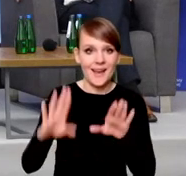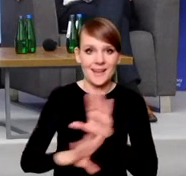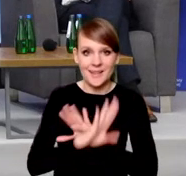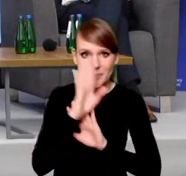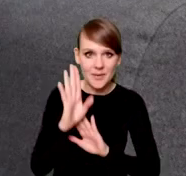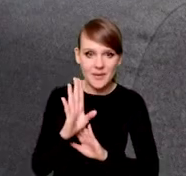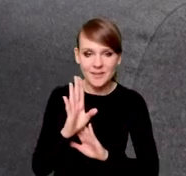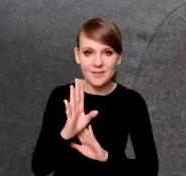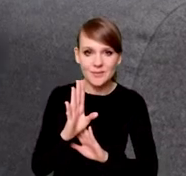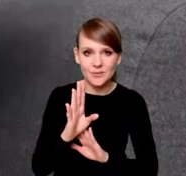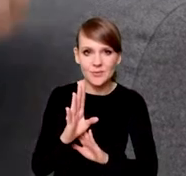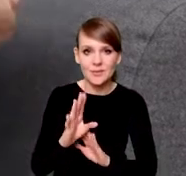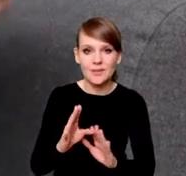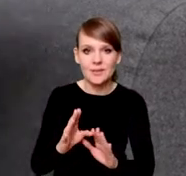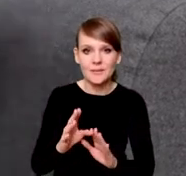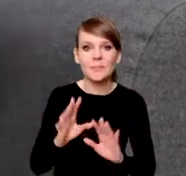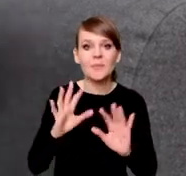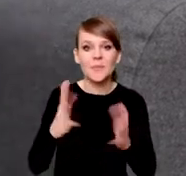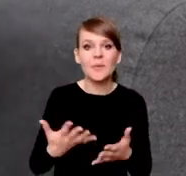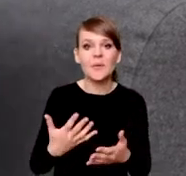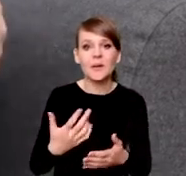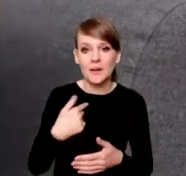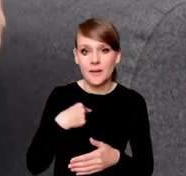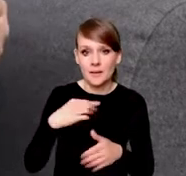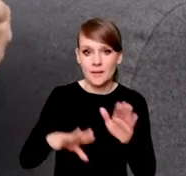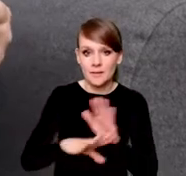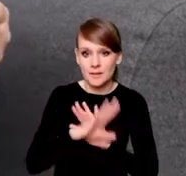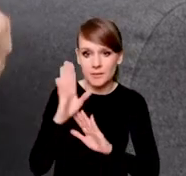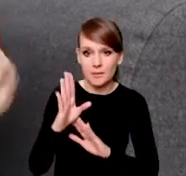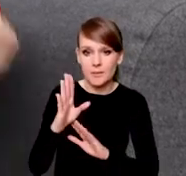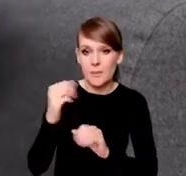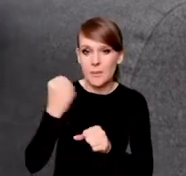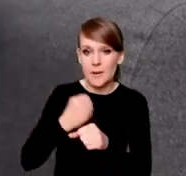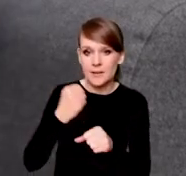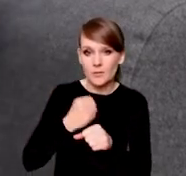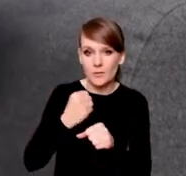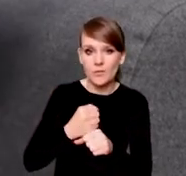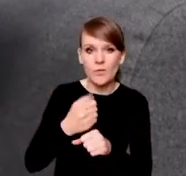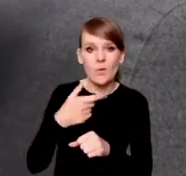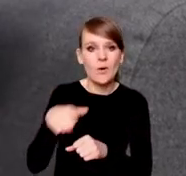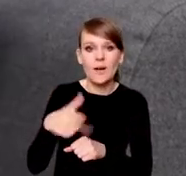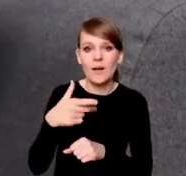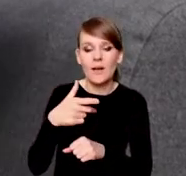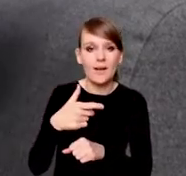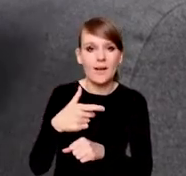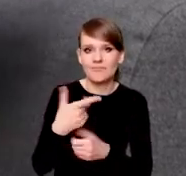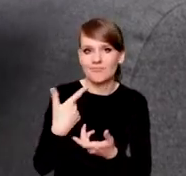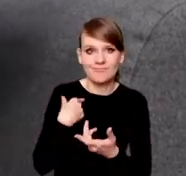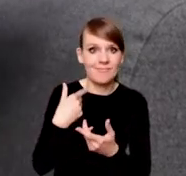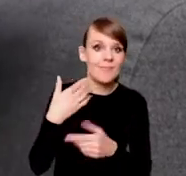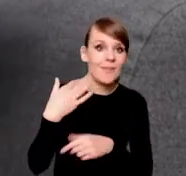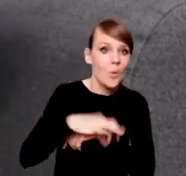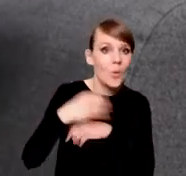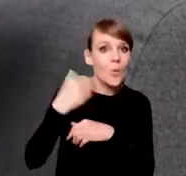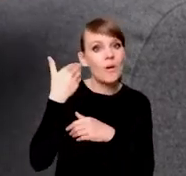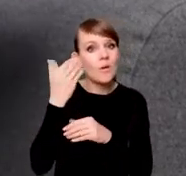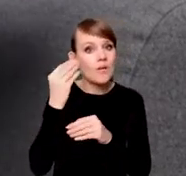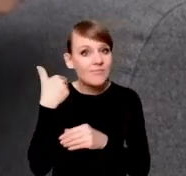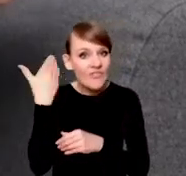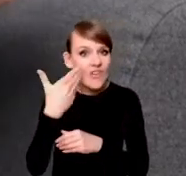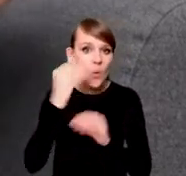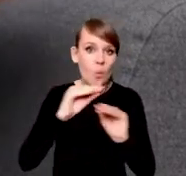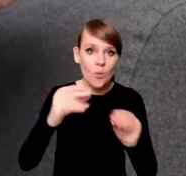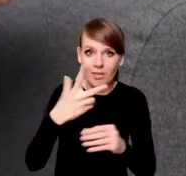że zaproszony został reprezentant pracowników nieakademickich, uważam już za znaczący wyraz tej